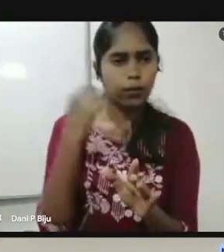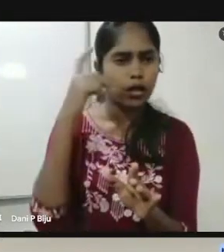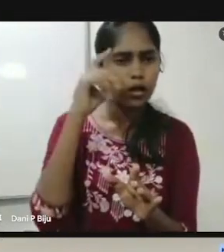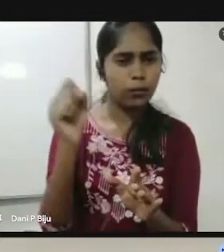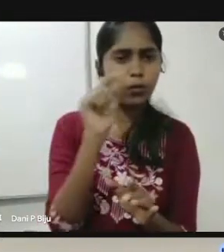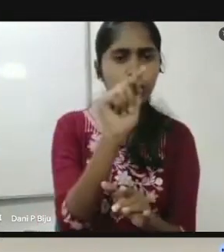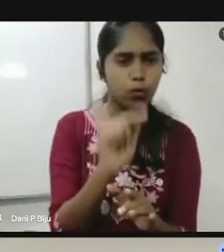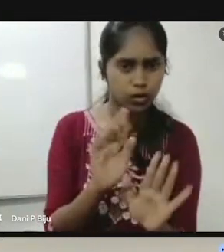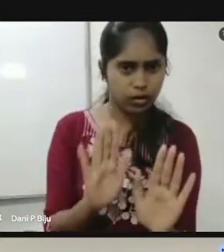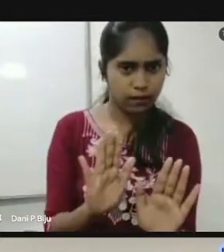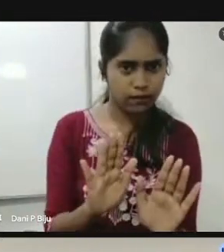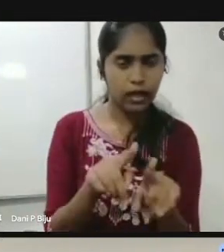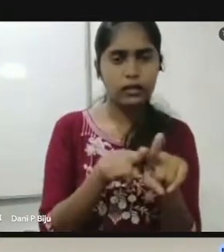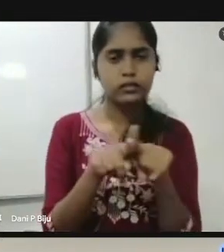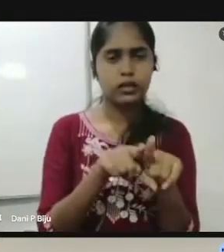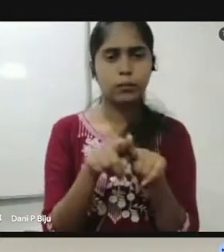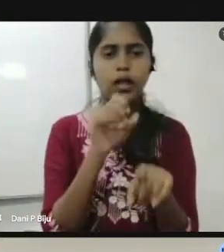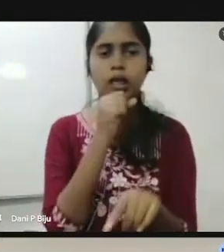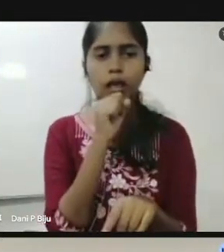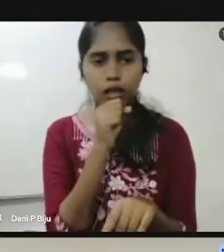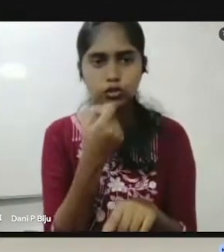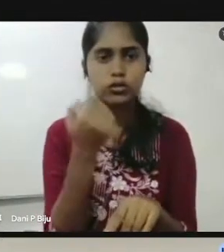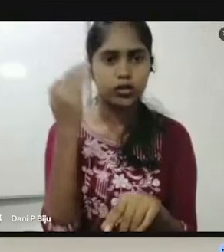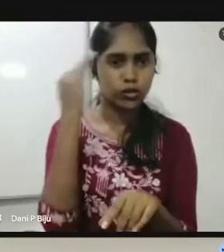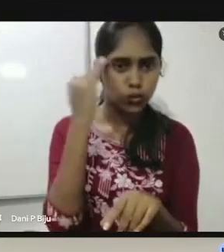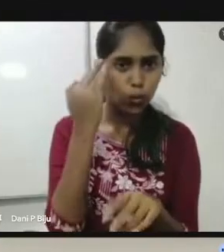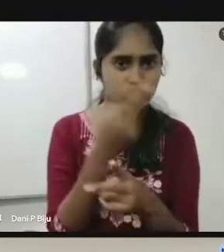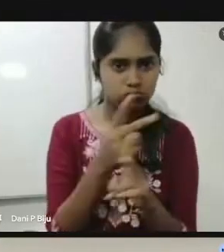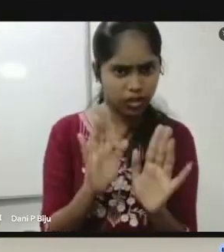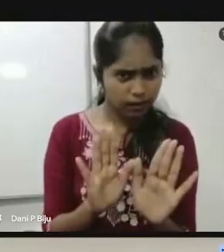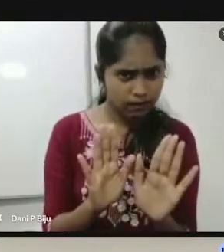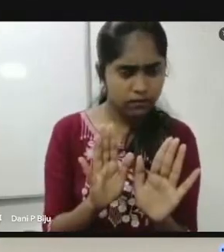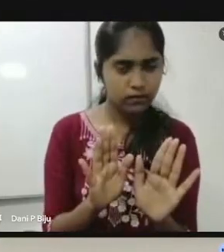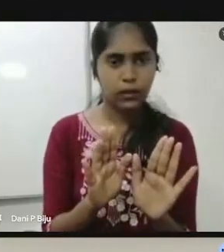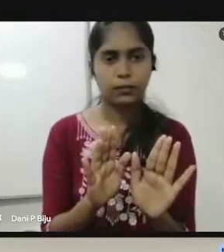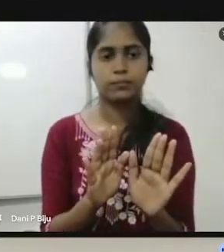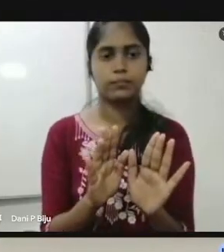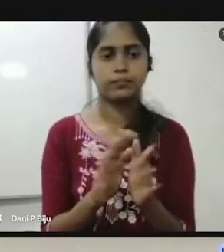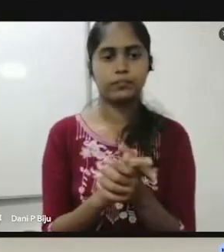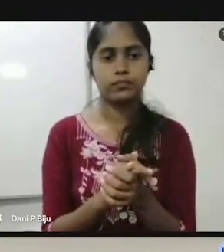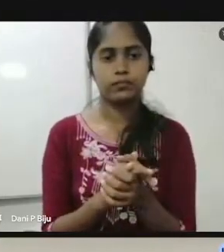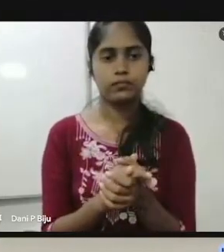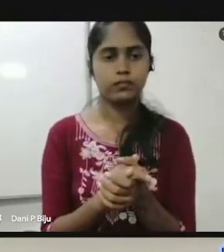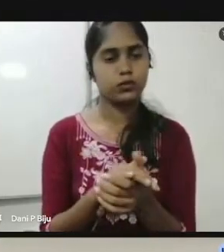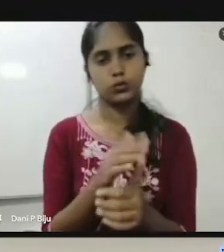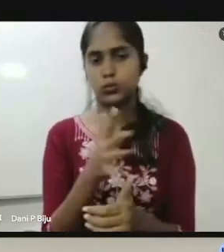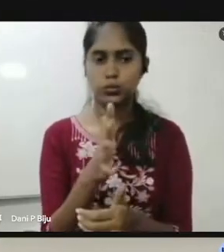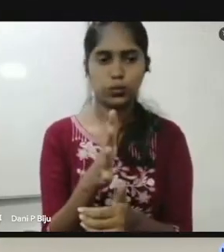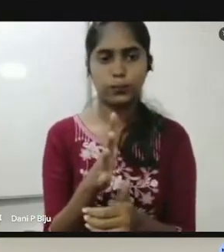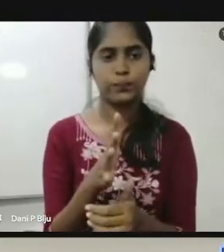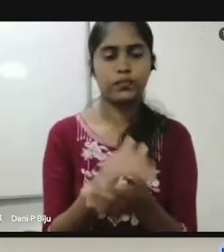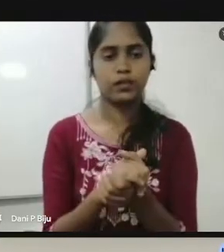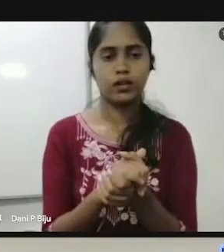അപ്പോൾ ഞാൻ നേരത്തെ പറഞ്ഞത് പ്രകാരം കാൻഡിഡസി ഇല്ല. ഇത് 1980s തോട്ടാണ്. നമുക്ക് ഇതിന്